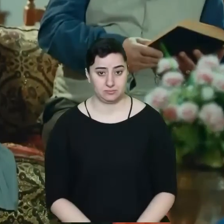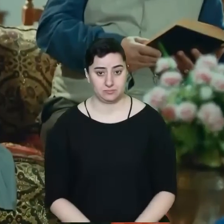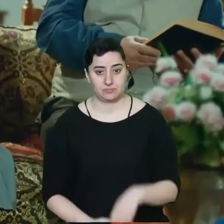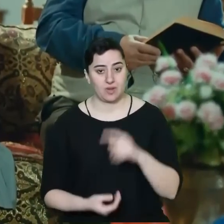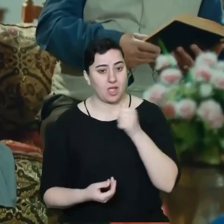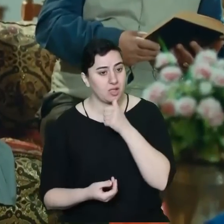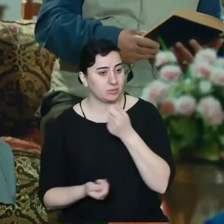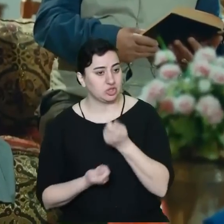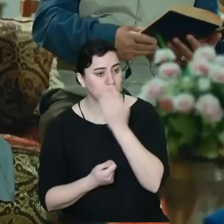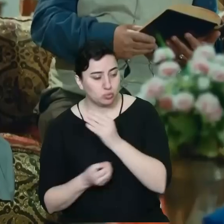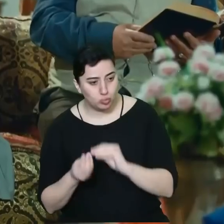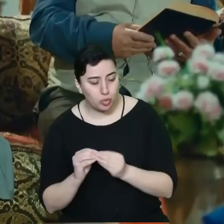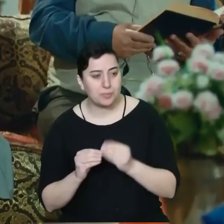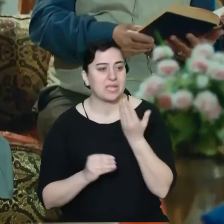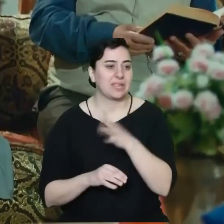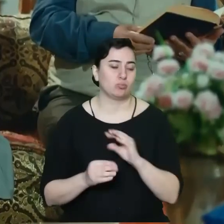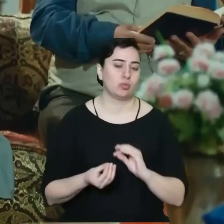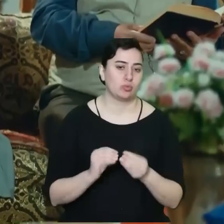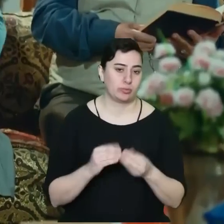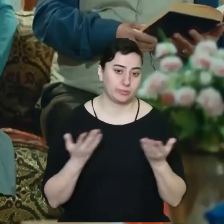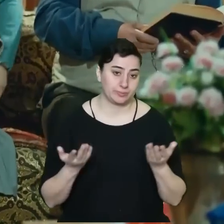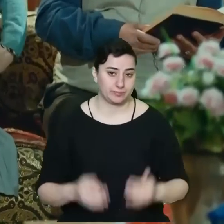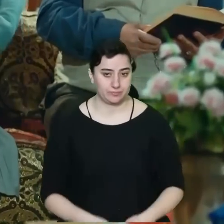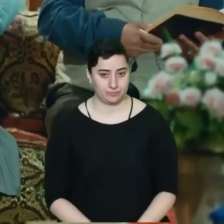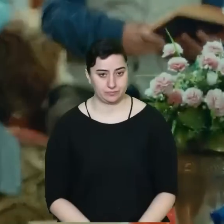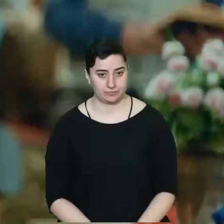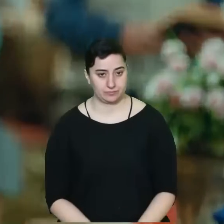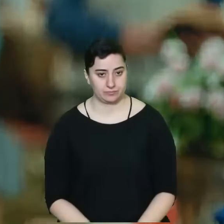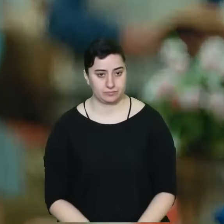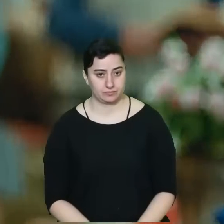Adam işe gitse bir dert, gitmese bir dert. He.